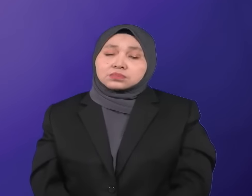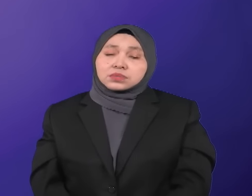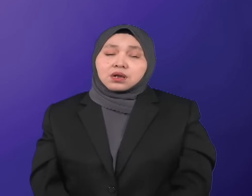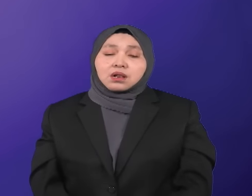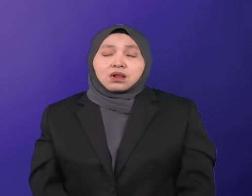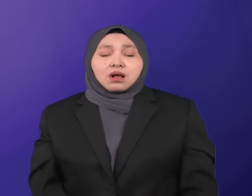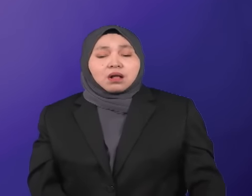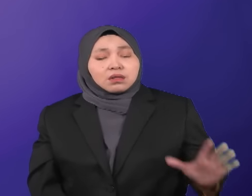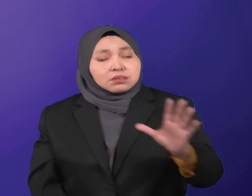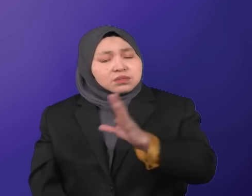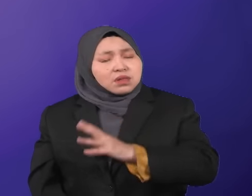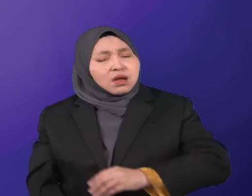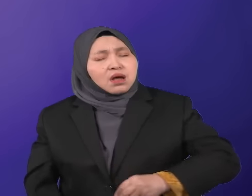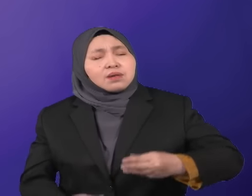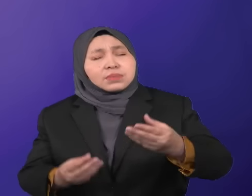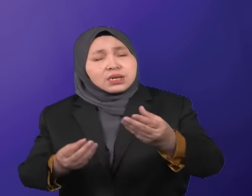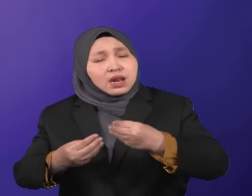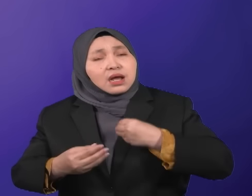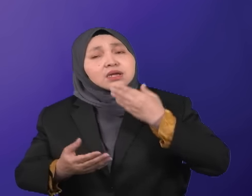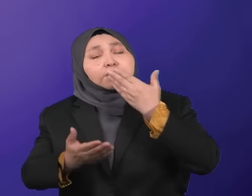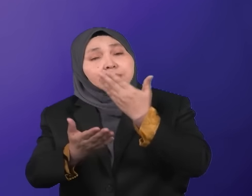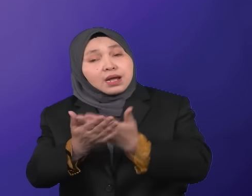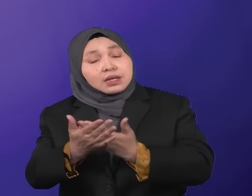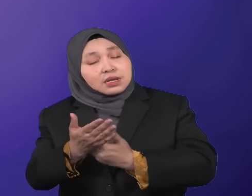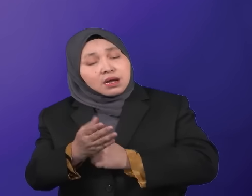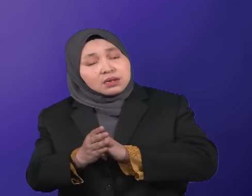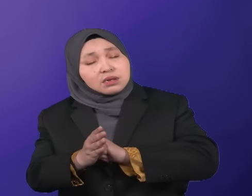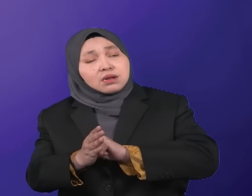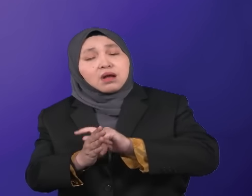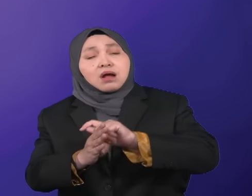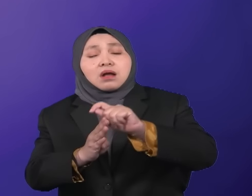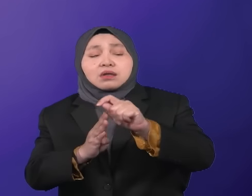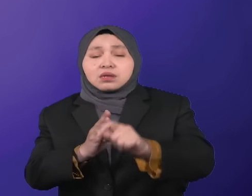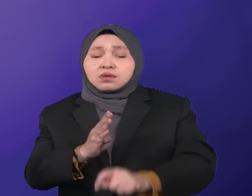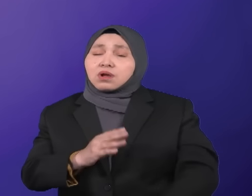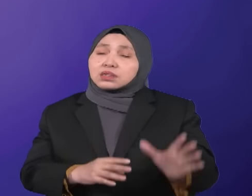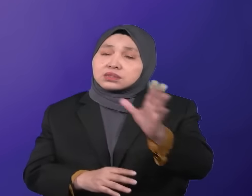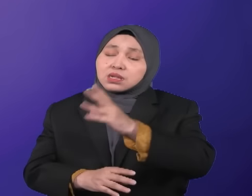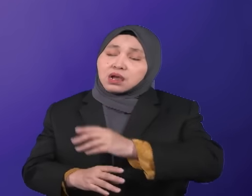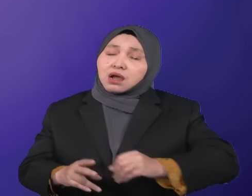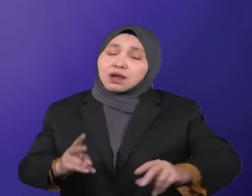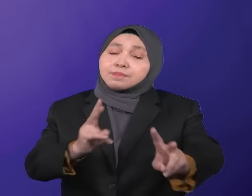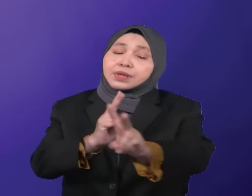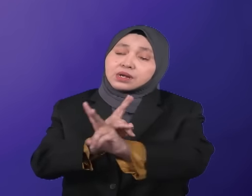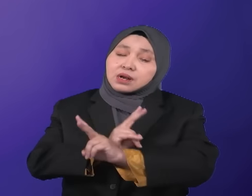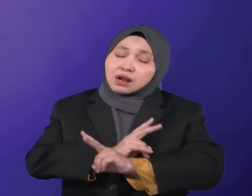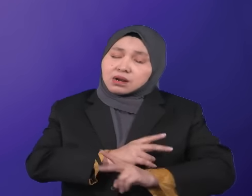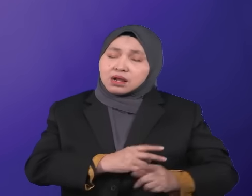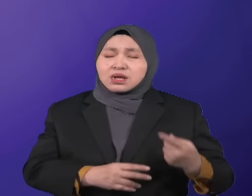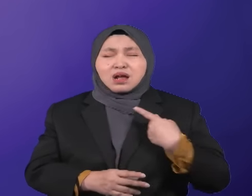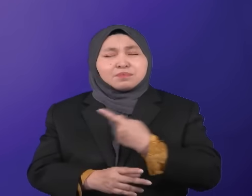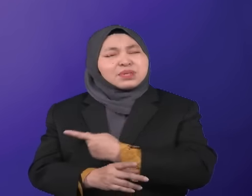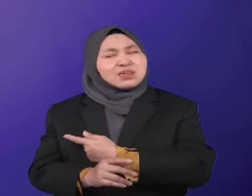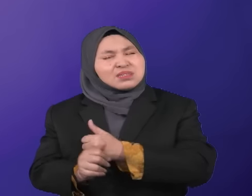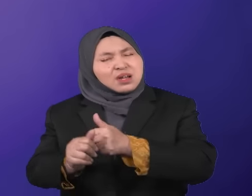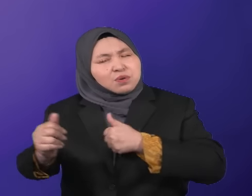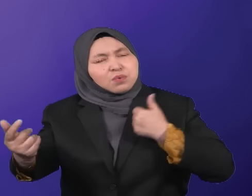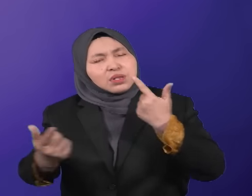وَفِي الْآخِرَةِ حَسَنَةً وَقِنَا